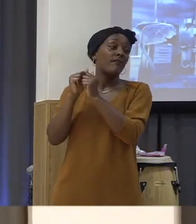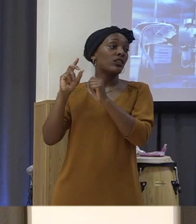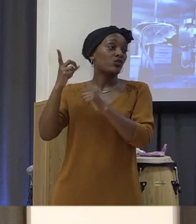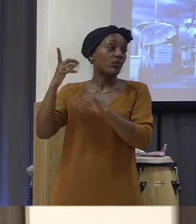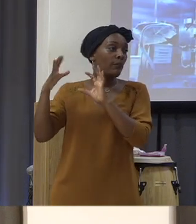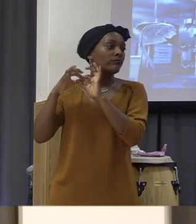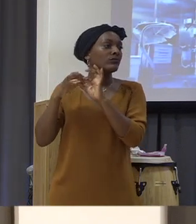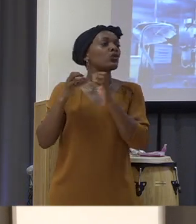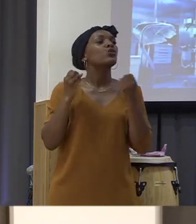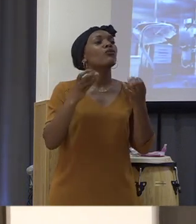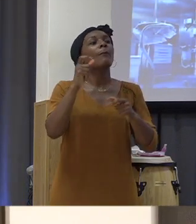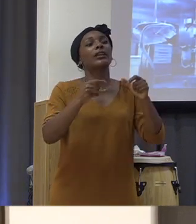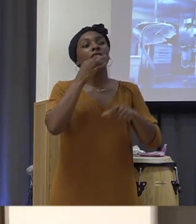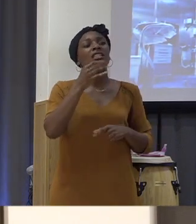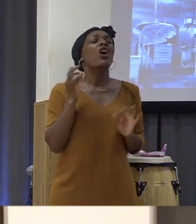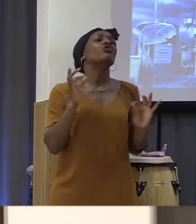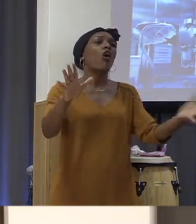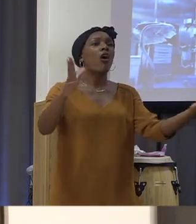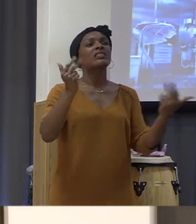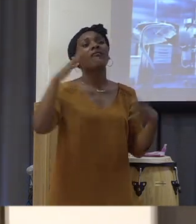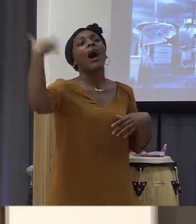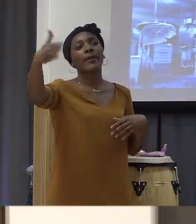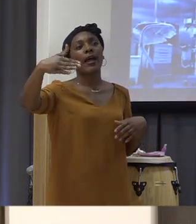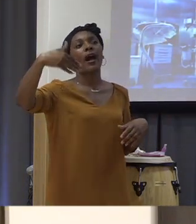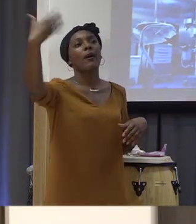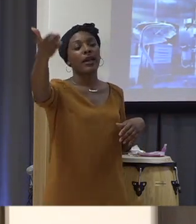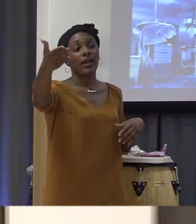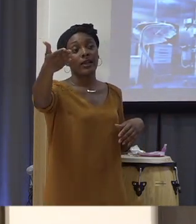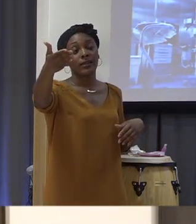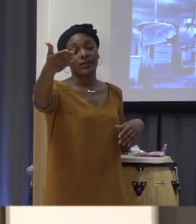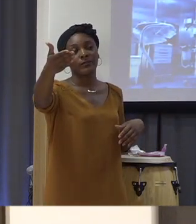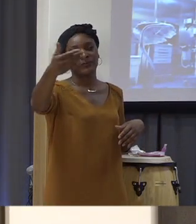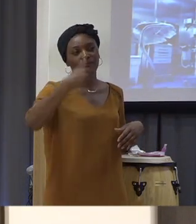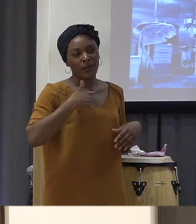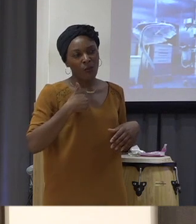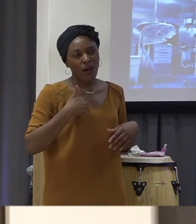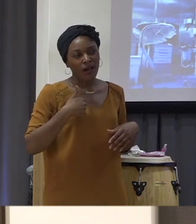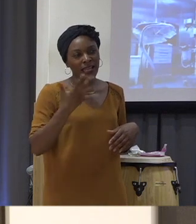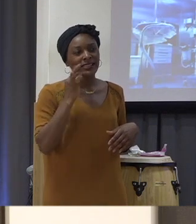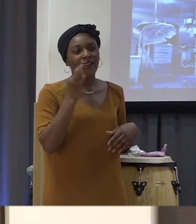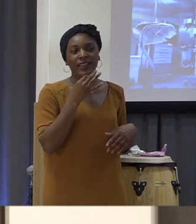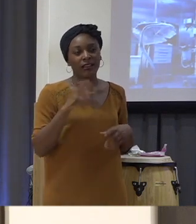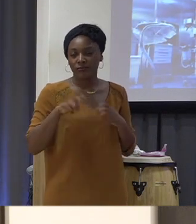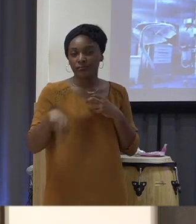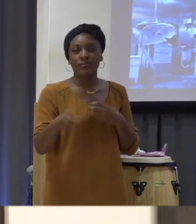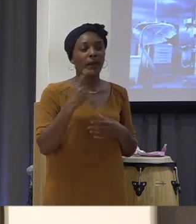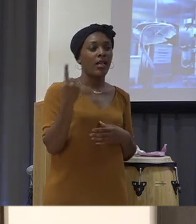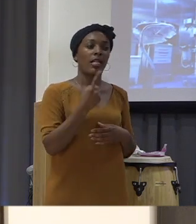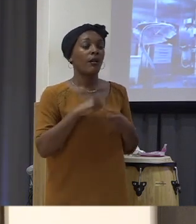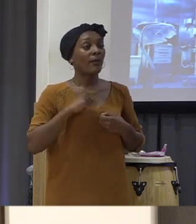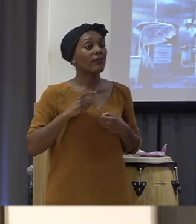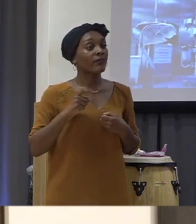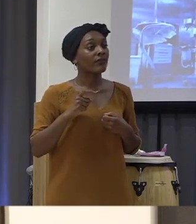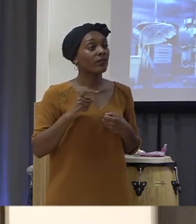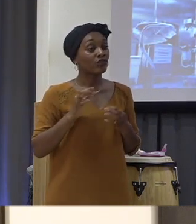temps, j'aurai le temps ». Moi, il se trouve que ce jour-là, j'avais plus beaucoup de temps. Bon, ça s'est bien